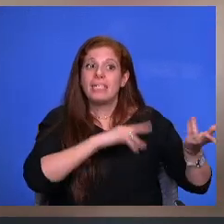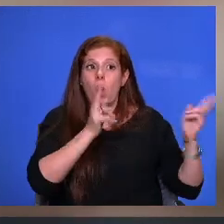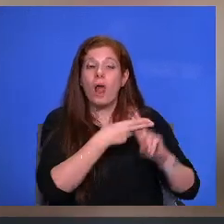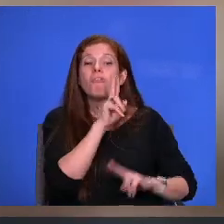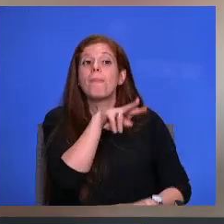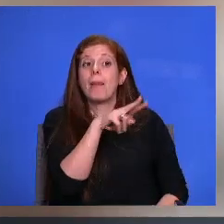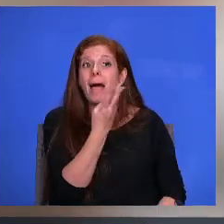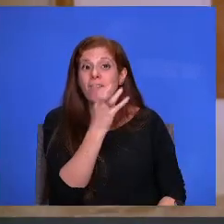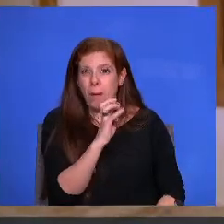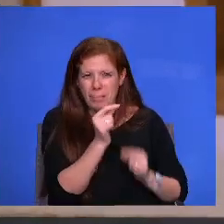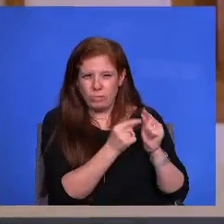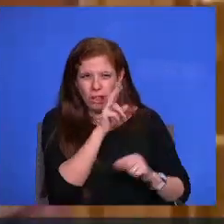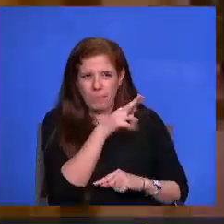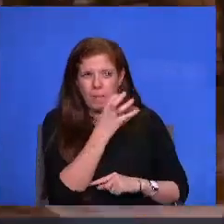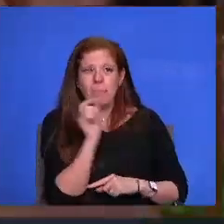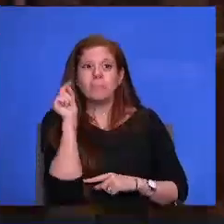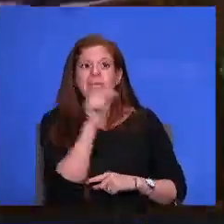مرحلة المنافسة عالميا